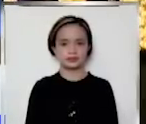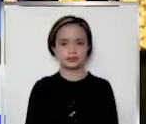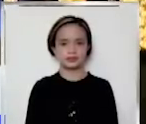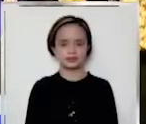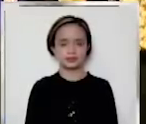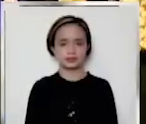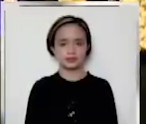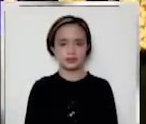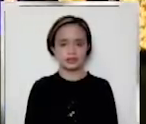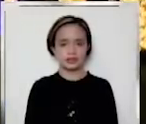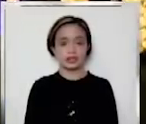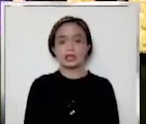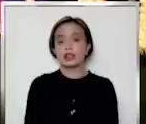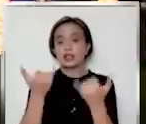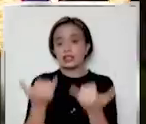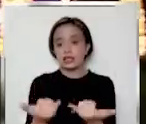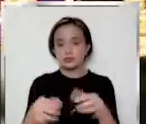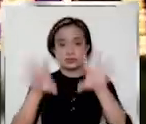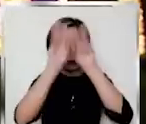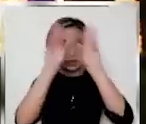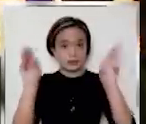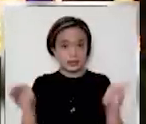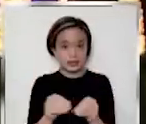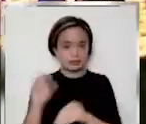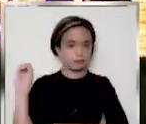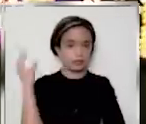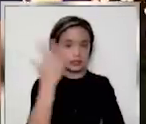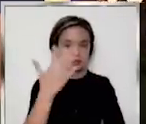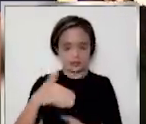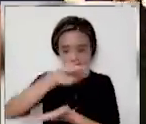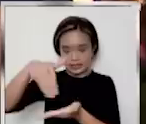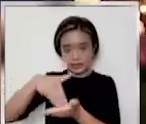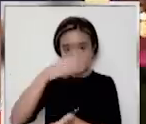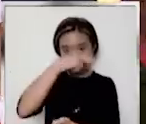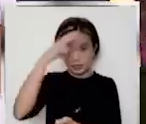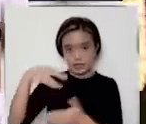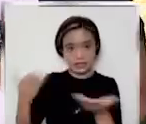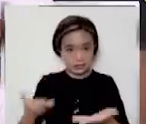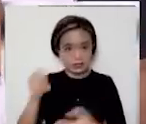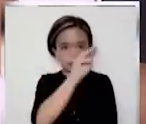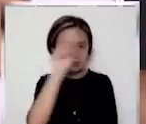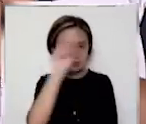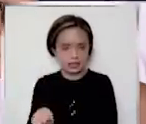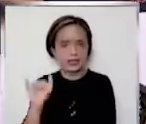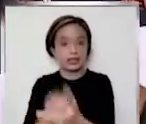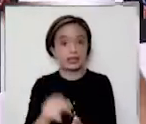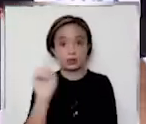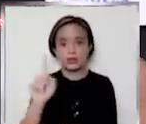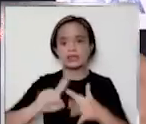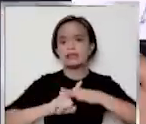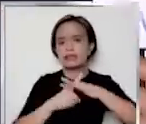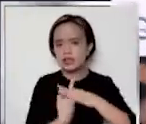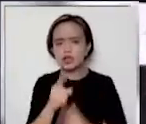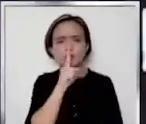Vicky, bukas na nga itong Christmas tree dito sa gitna ng Rizal Park. Dito nga sa Maynila, hudyat ng pagsisimula ng formal na